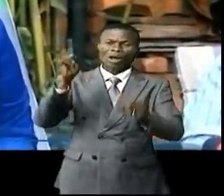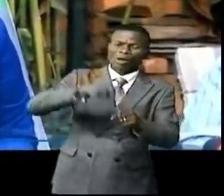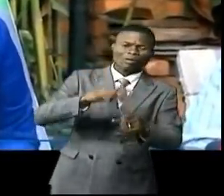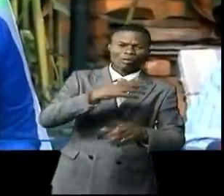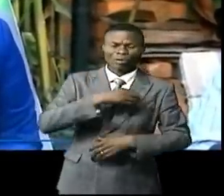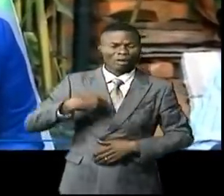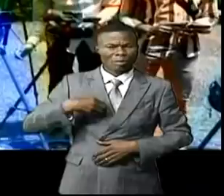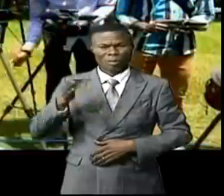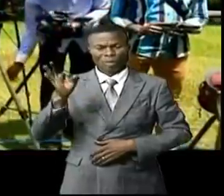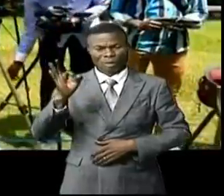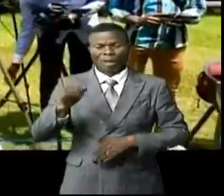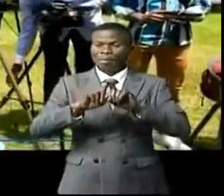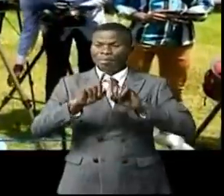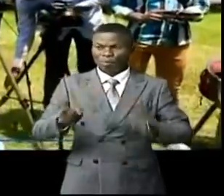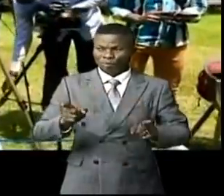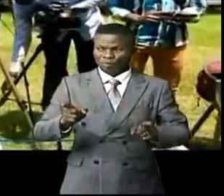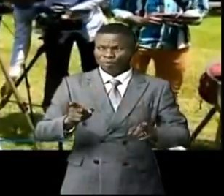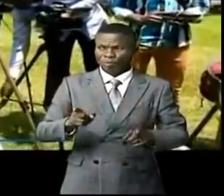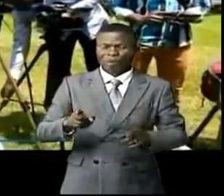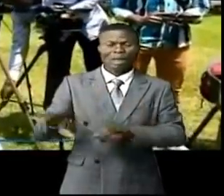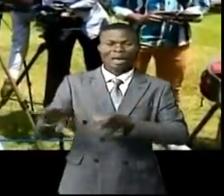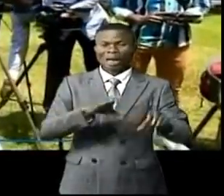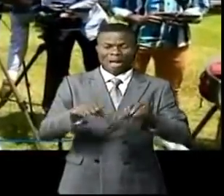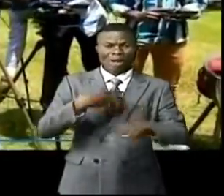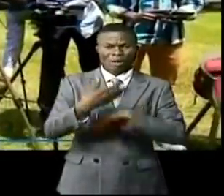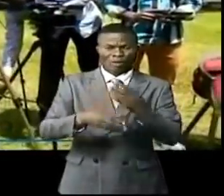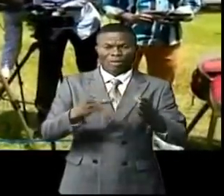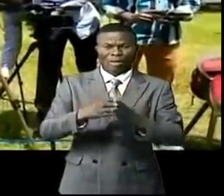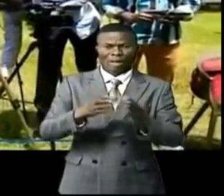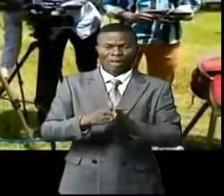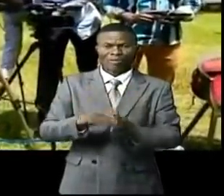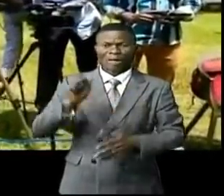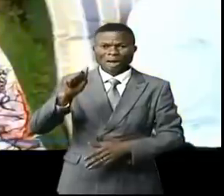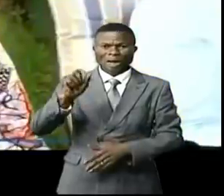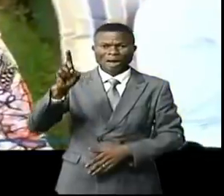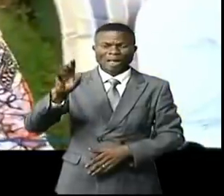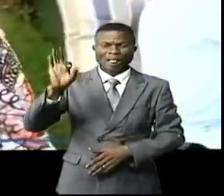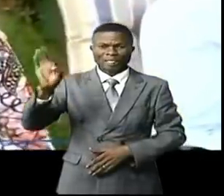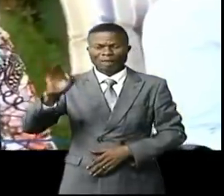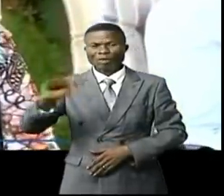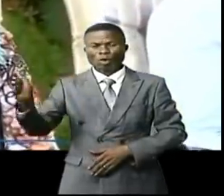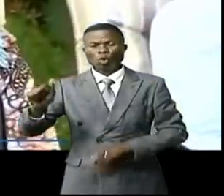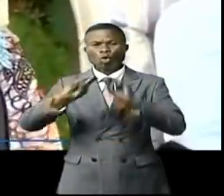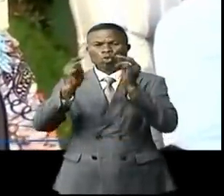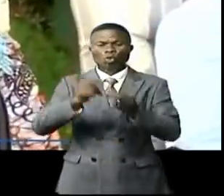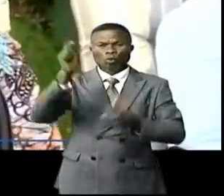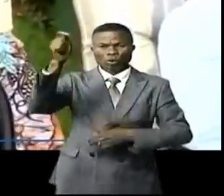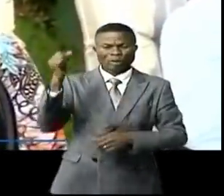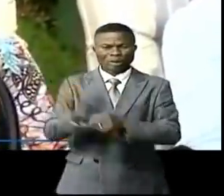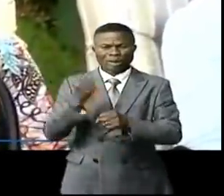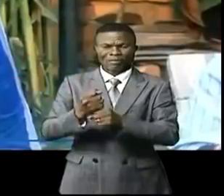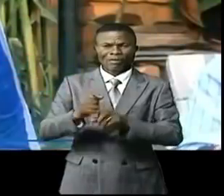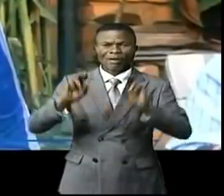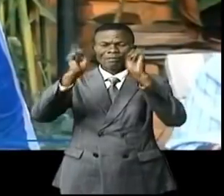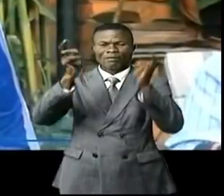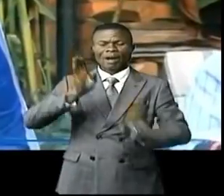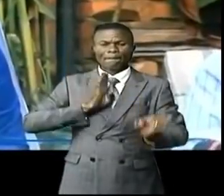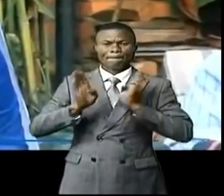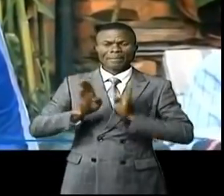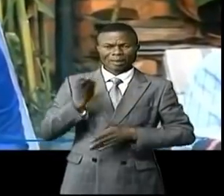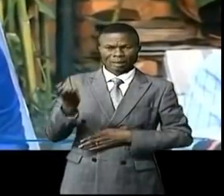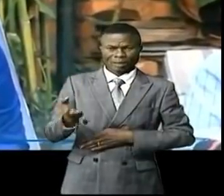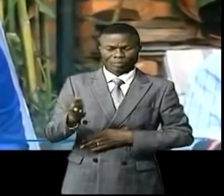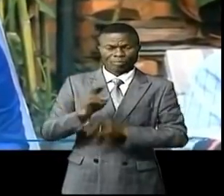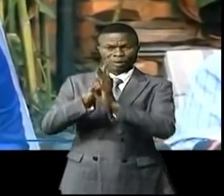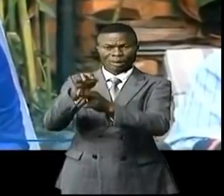femmes Batois, mais plutôt ce sont des actes commis par les ADEF et d'autres groupes armés opérant à Beni. Du rapport de